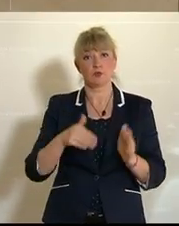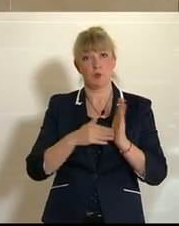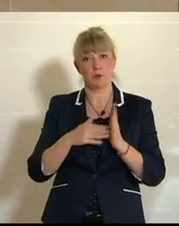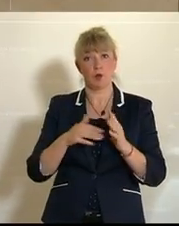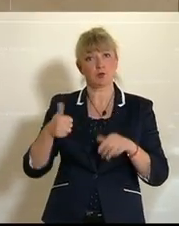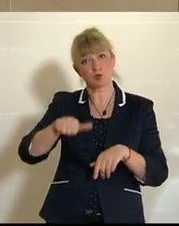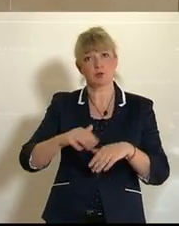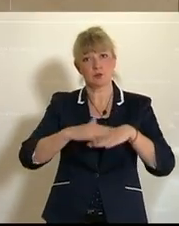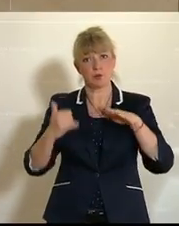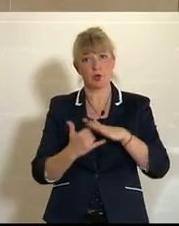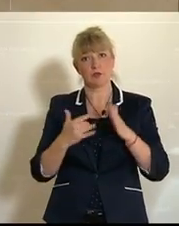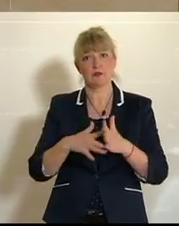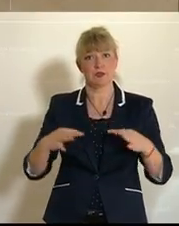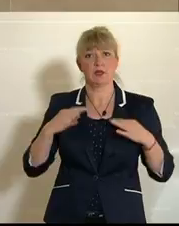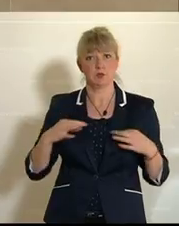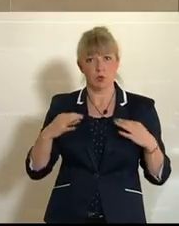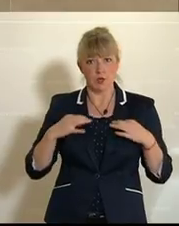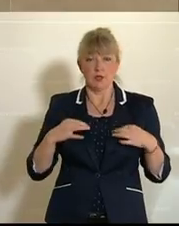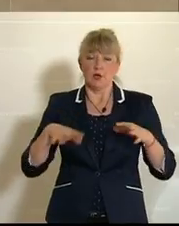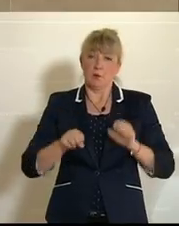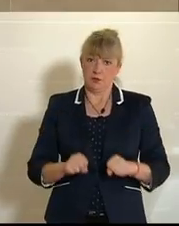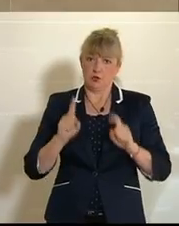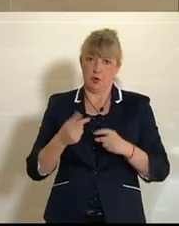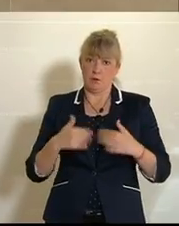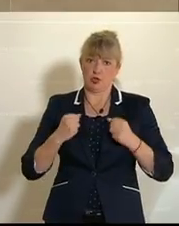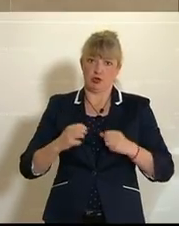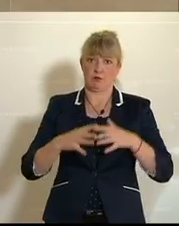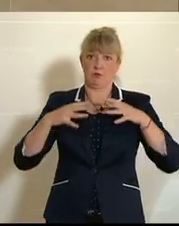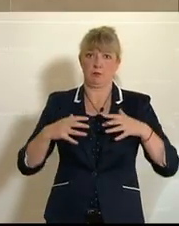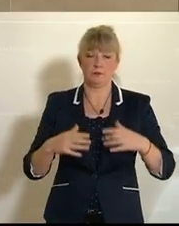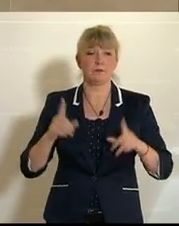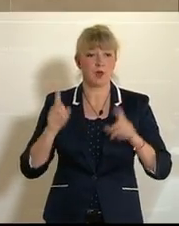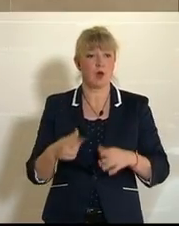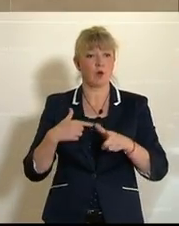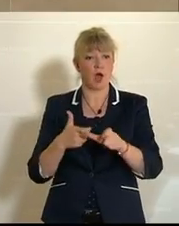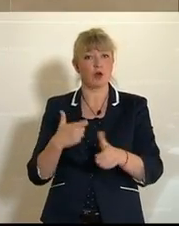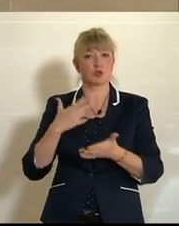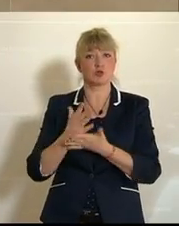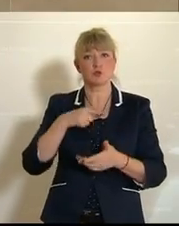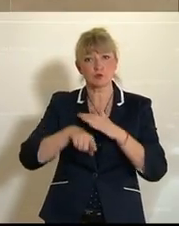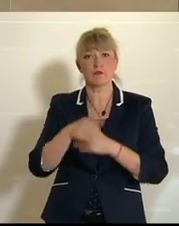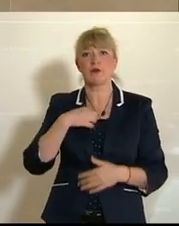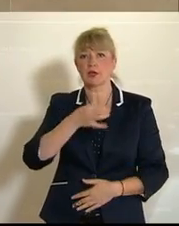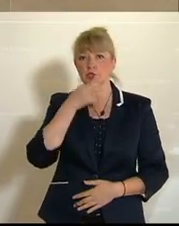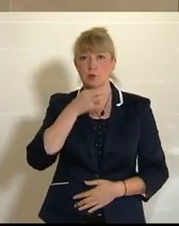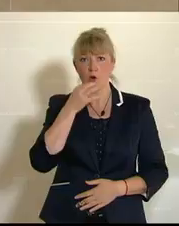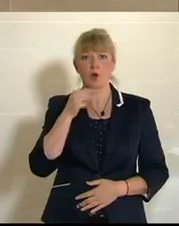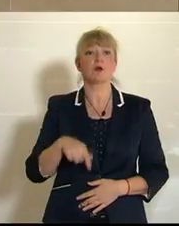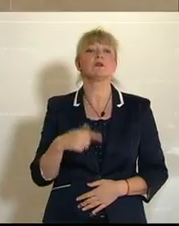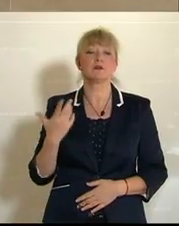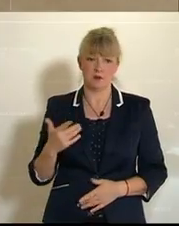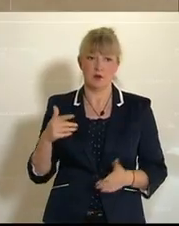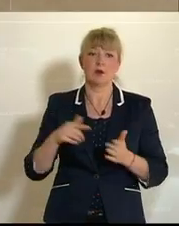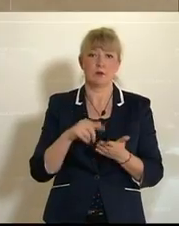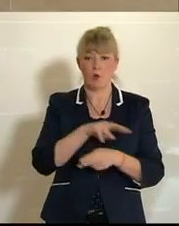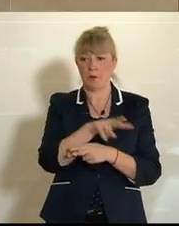Projekte, um die eigene Gesundheitskompetenz zu stärken. Ich habe auch im Ausschuss angesprochen, dass wir einen